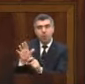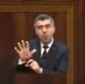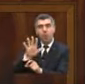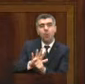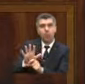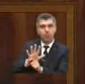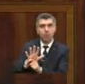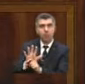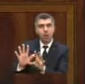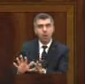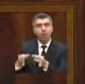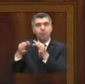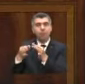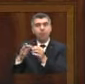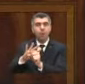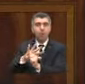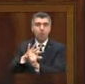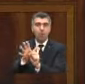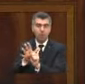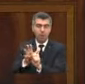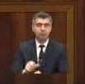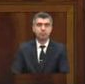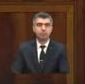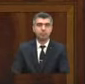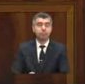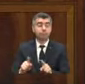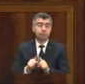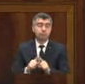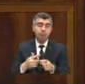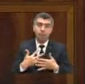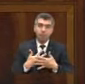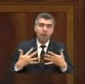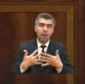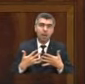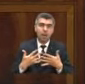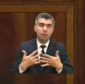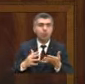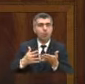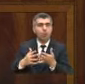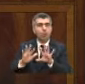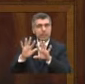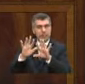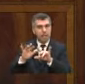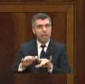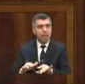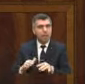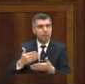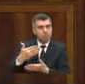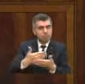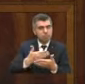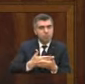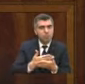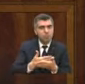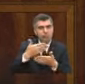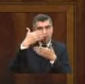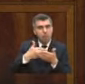التي أفرزتها الجائحة، لكننا نبقى متفائلين، فأغلب التقارير الوطنية والمقارنات